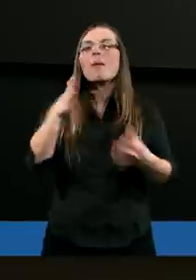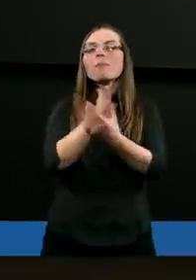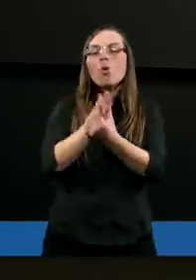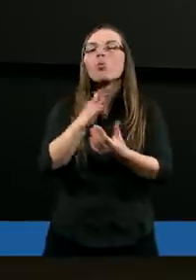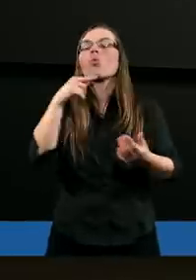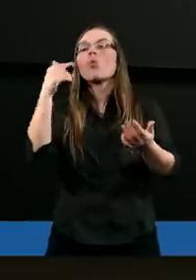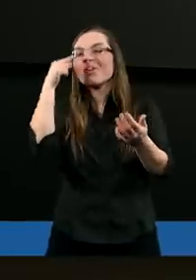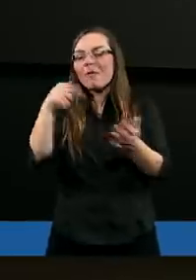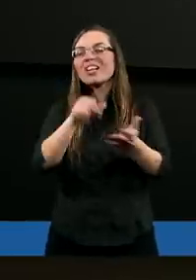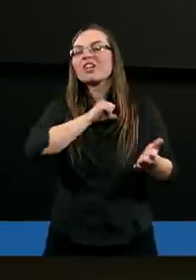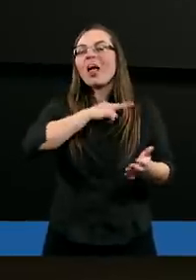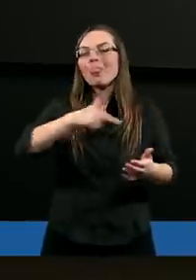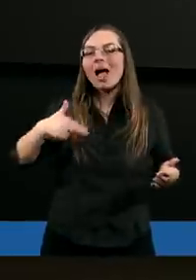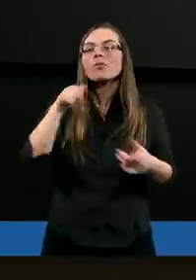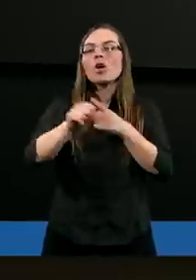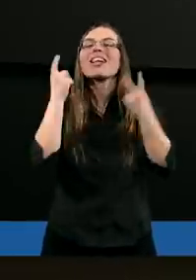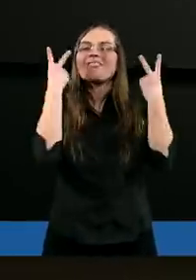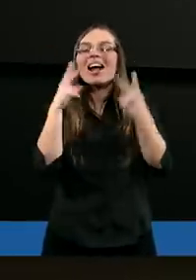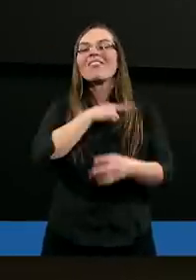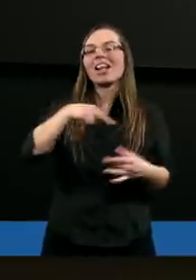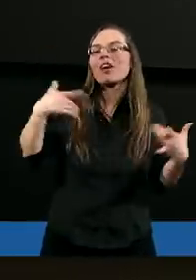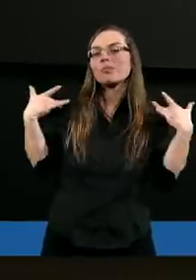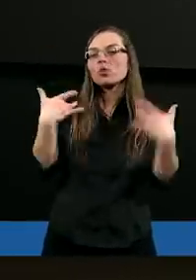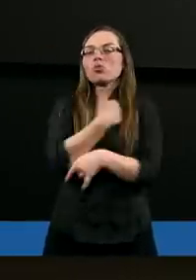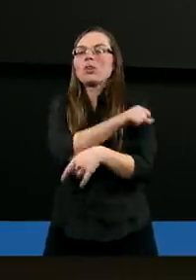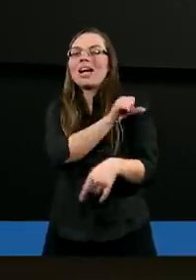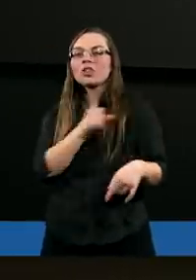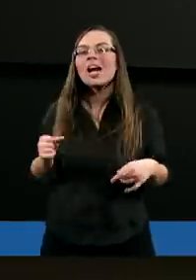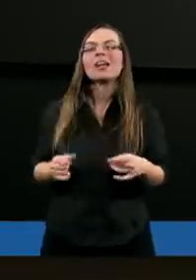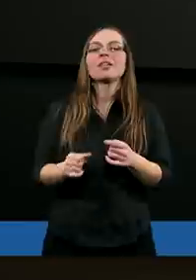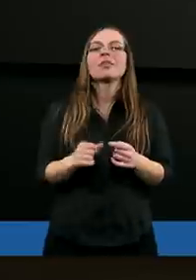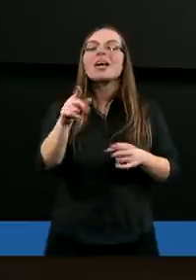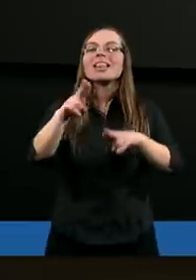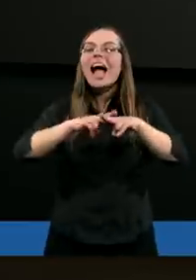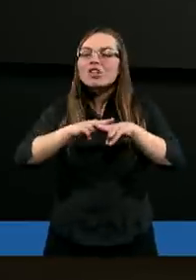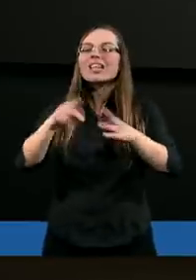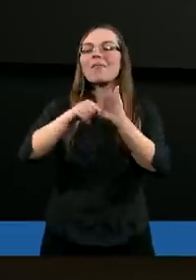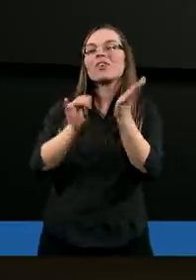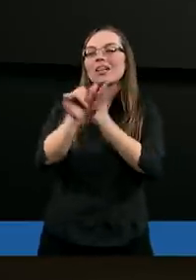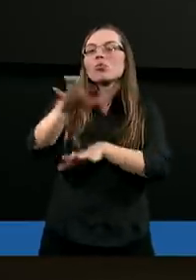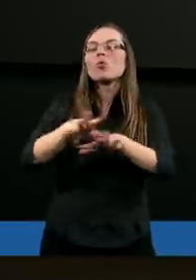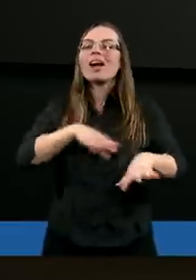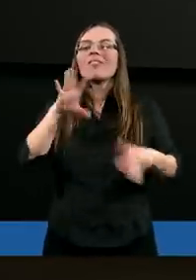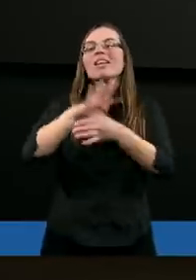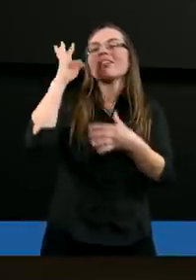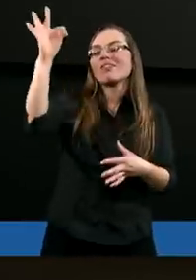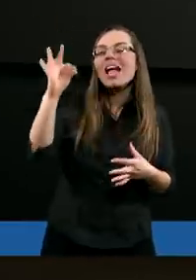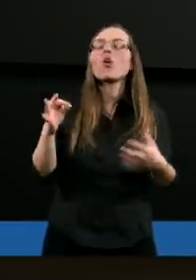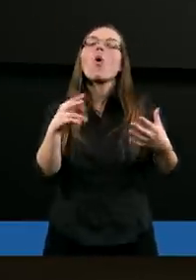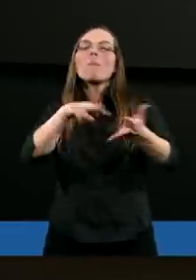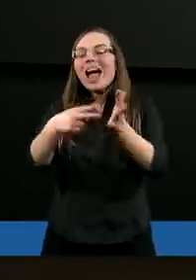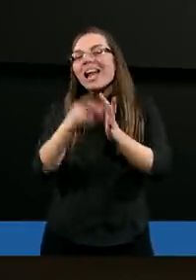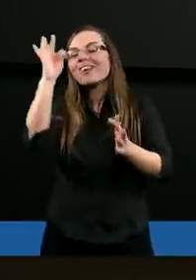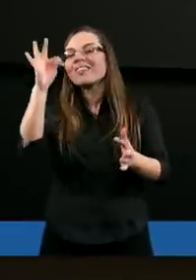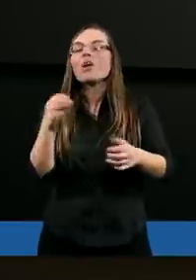się nami. To jest istotne. W naszym życiu chrześcijańskim przede wszystkim musimy być narzędziami Ducha Świętego w Jego pracy, w Jego